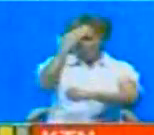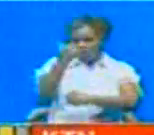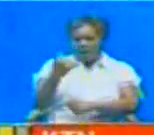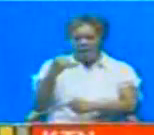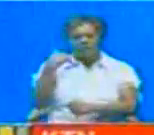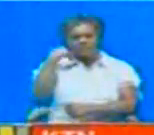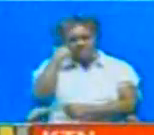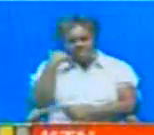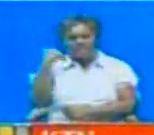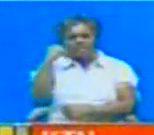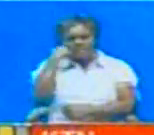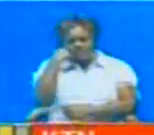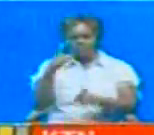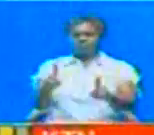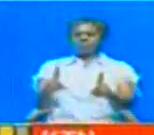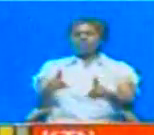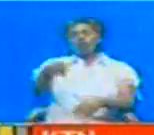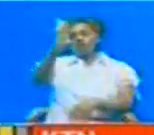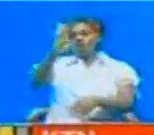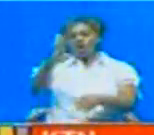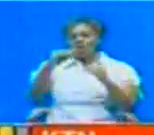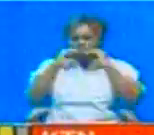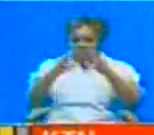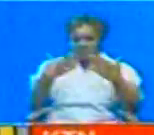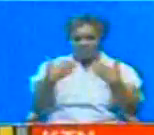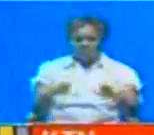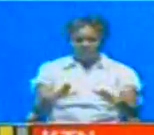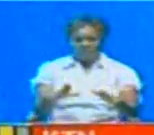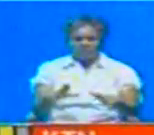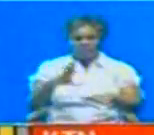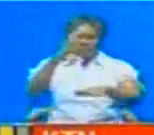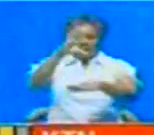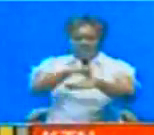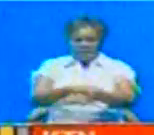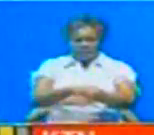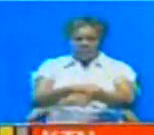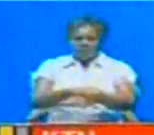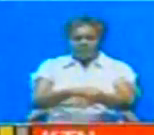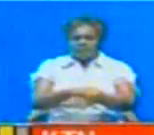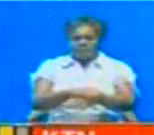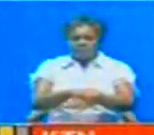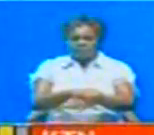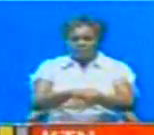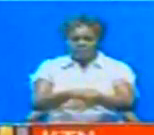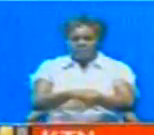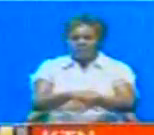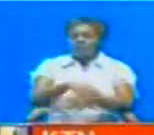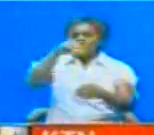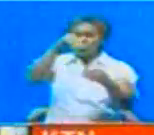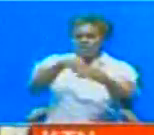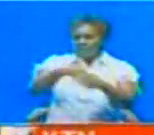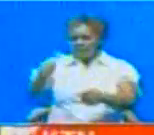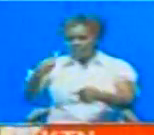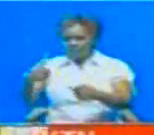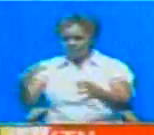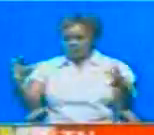wa kifafa, Mola hakumwacha bure. Mwenye anashika wa kwanza yake airtime ni yake. Miongoni mwa